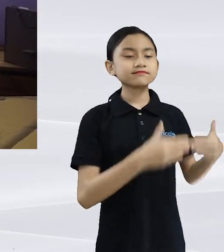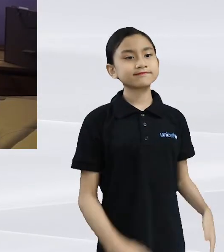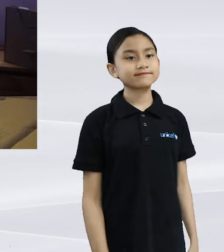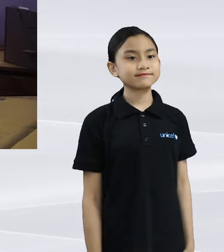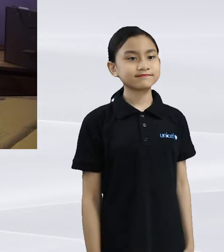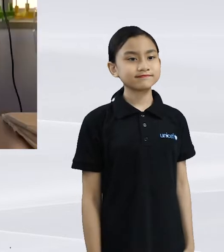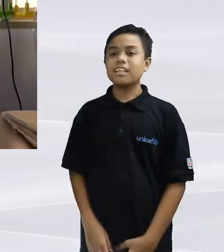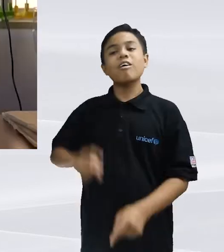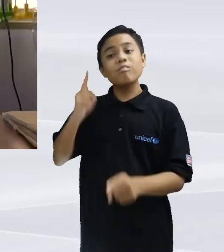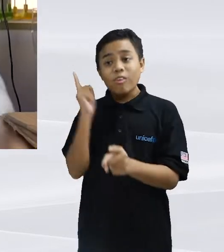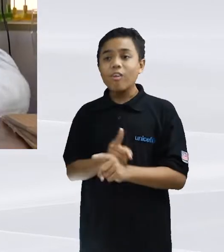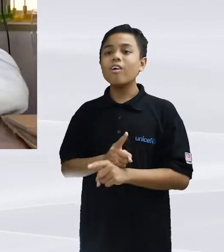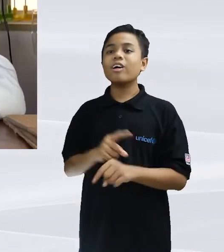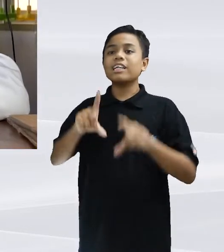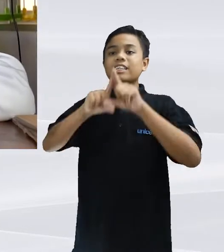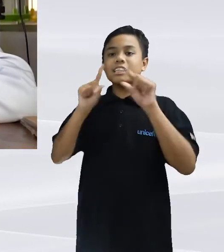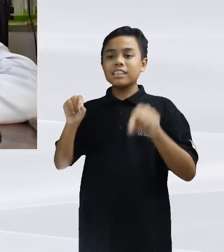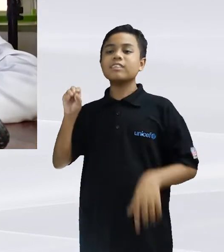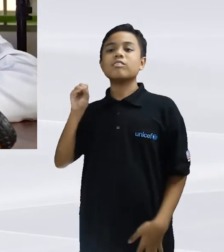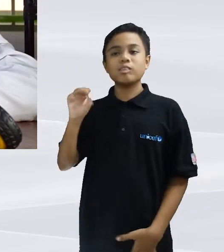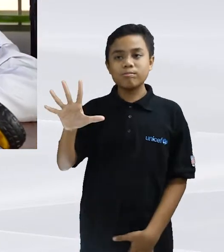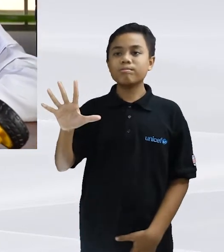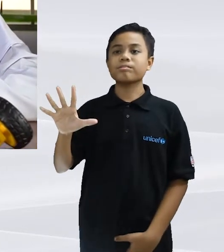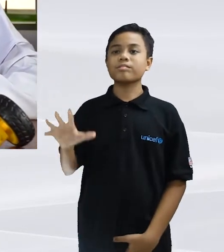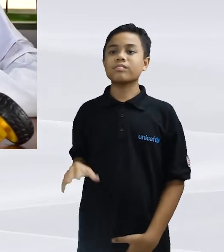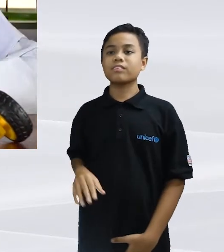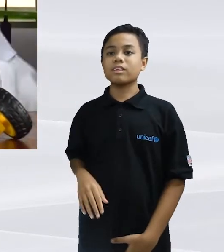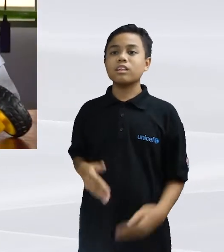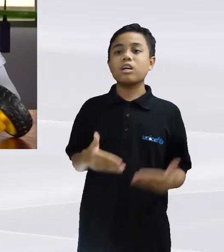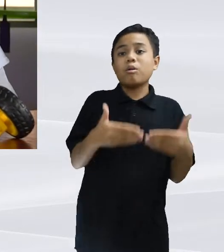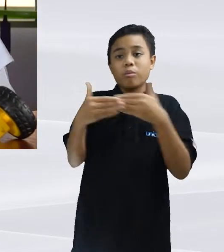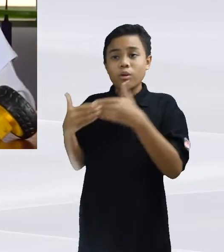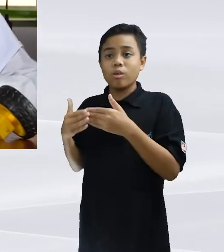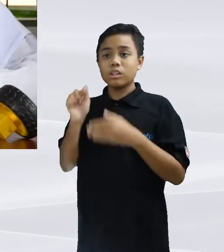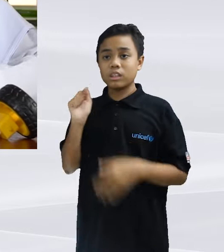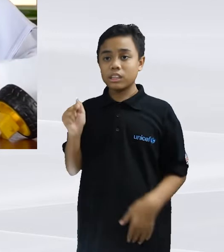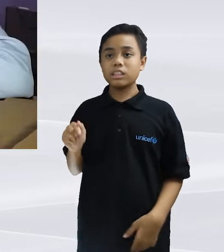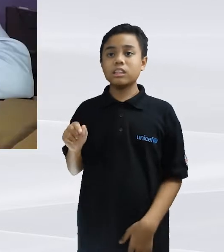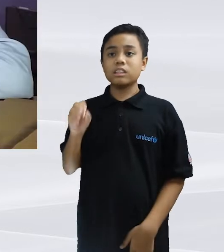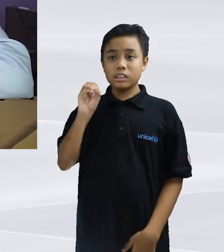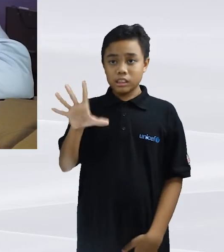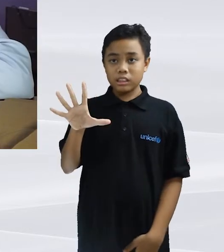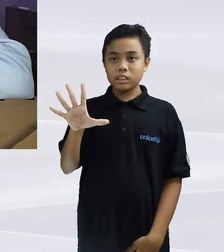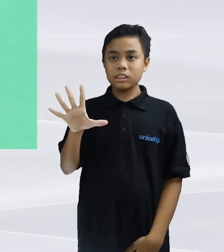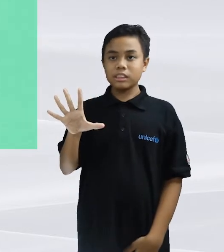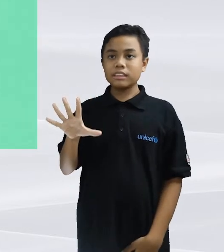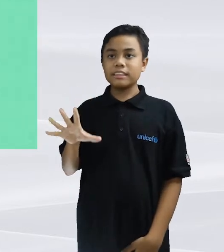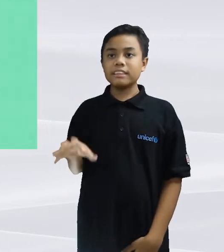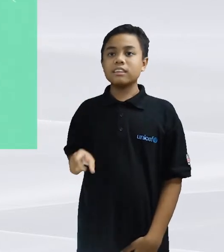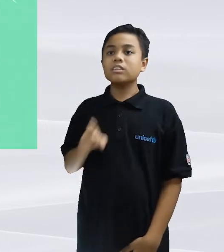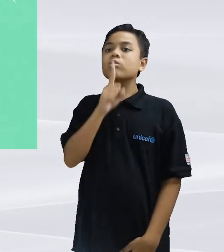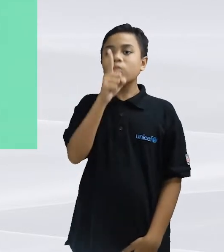pula? Ya, ini ialah pendera cahaya. Untuk sambungkan pendera cahaya, kita perlu pastikan